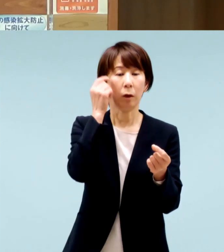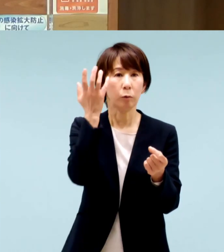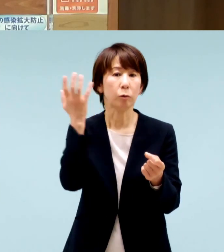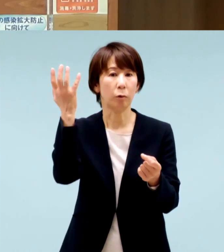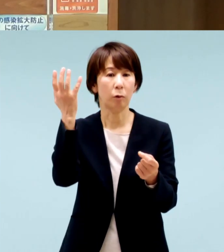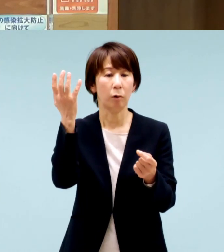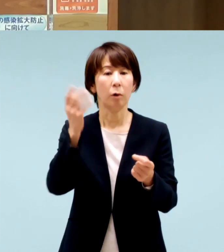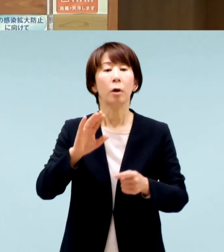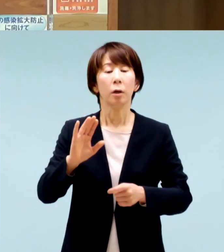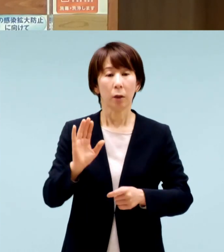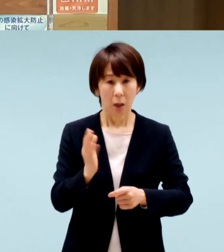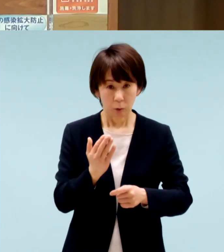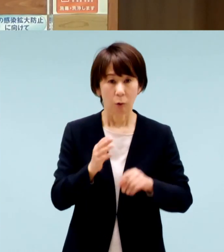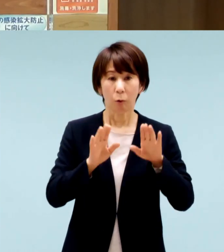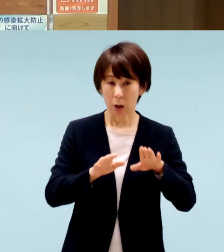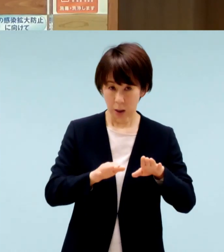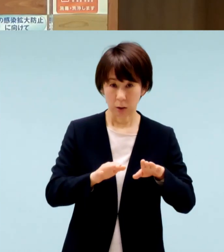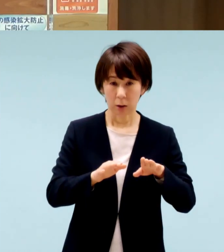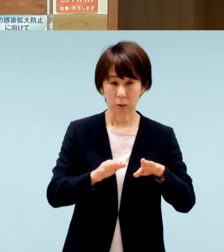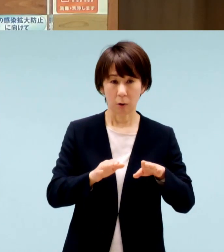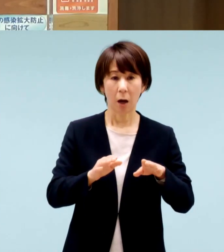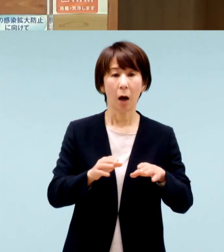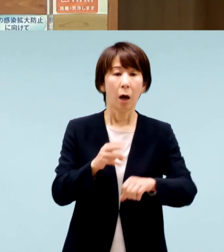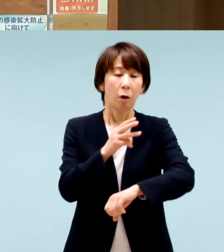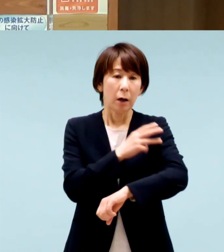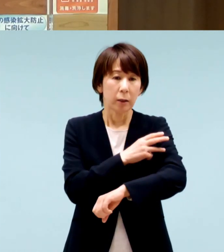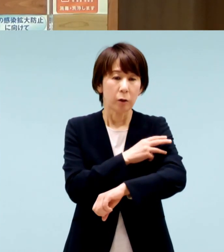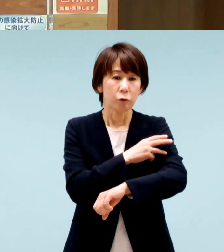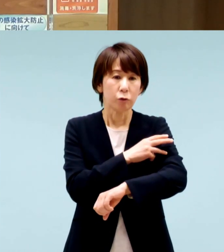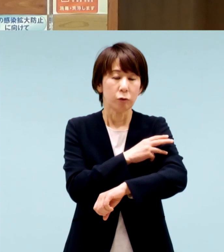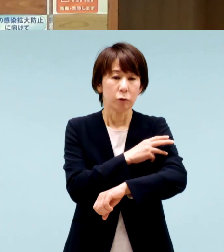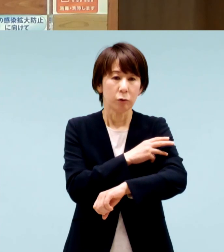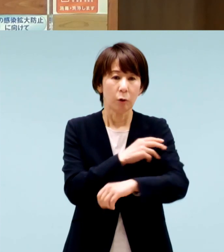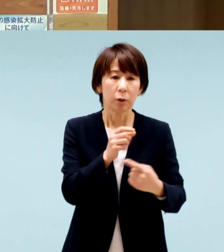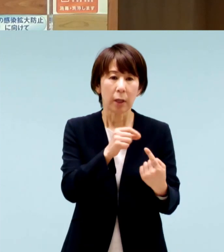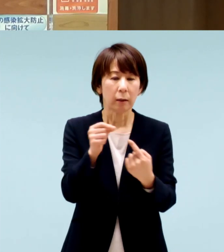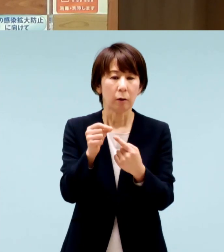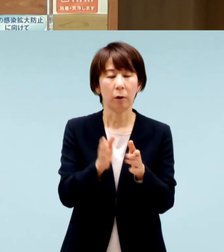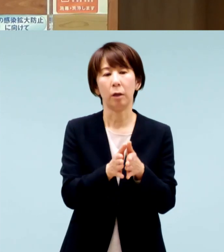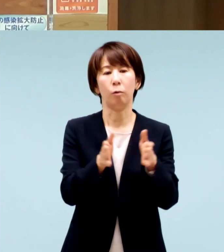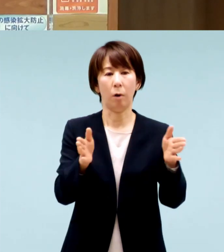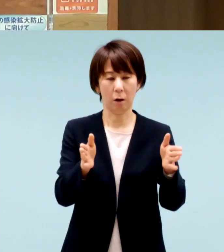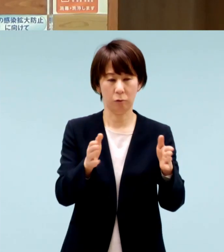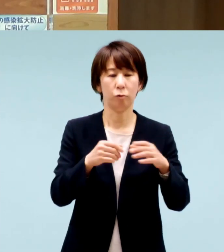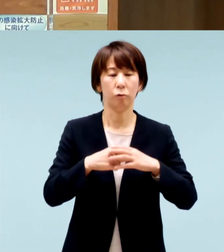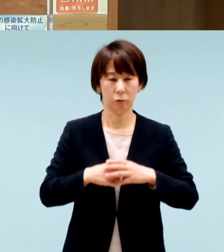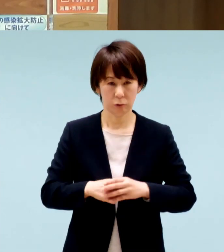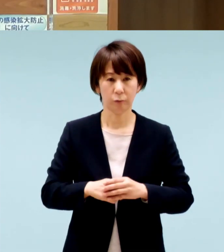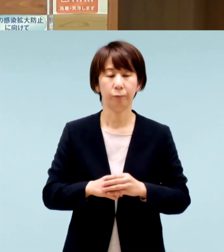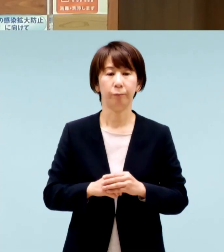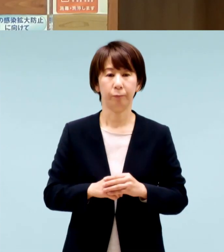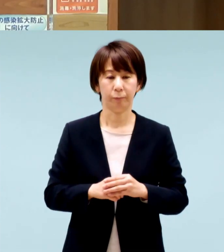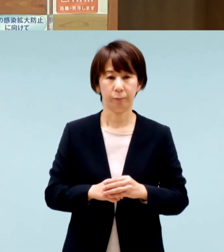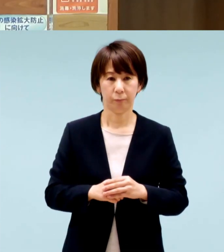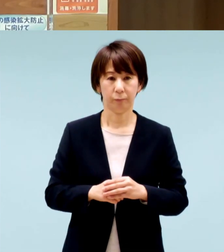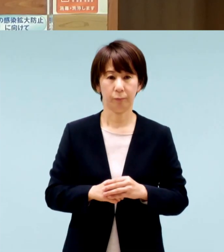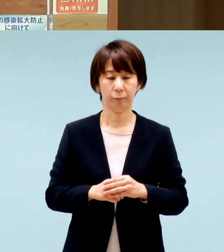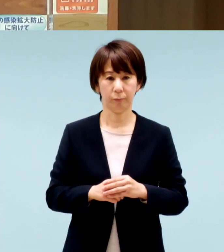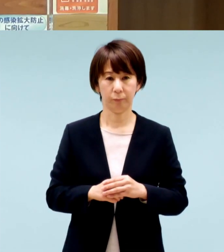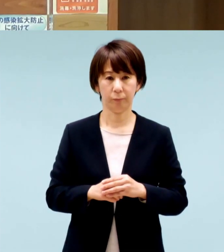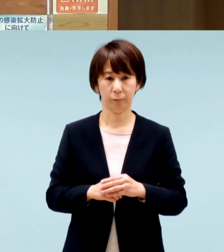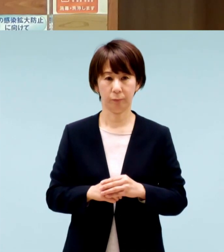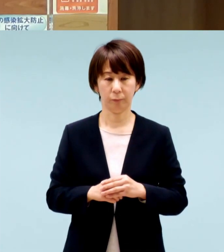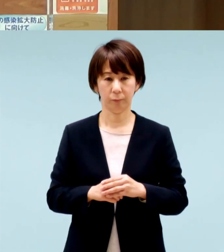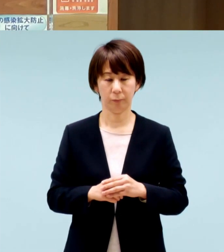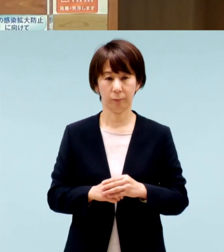ういった接種の可能性というのが出るというふうに思いますけども、ただまあ、ちょっとそこら辺の考え方っていうのも